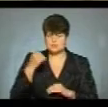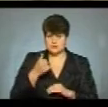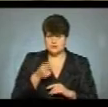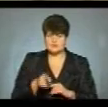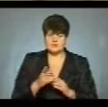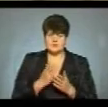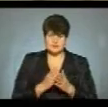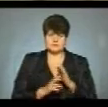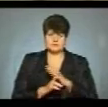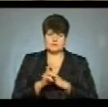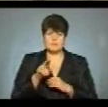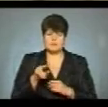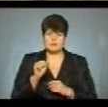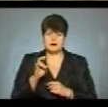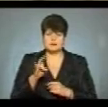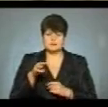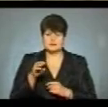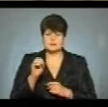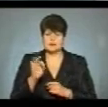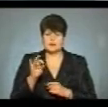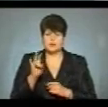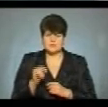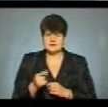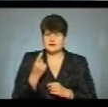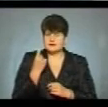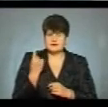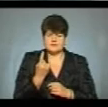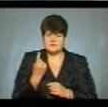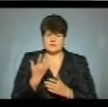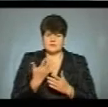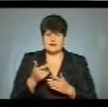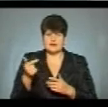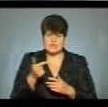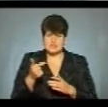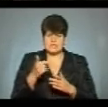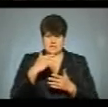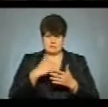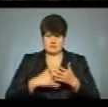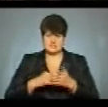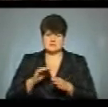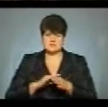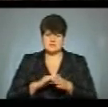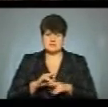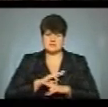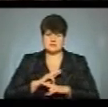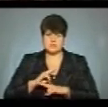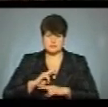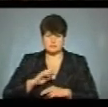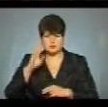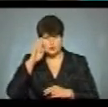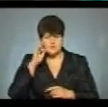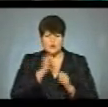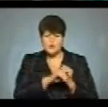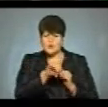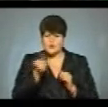є каплиця «Пантеон». Це єдина в Україні каплиця, у якій є гранітні плити із прізвищами загиблих бійців з кожної області,